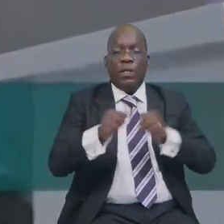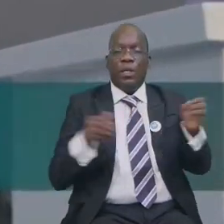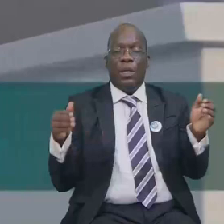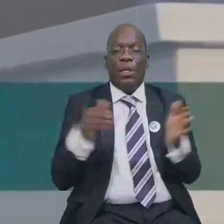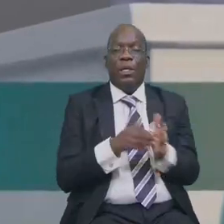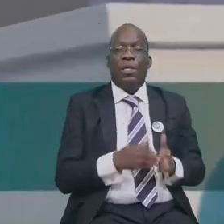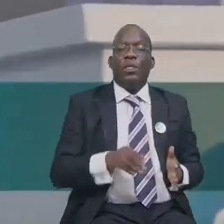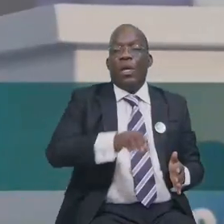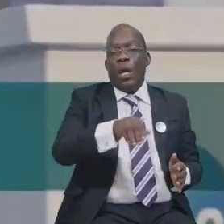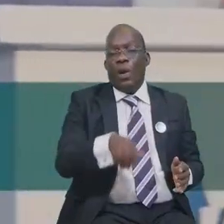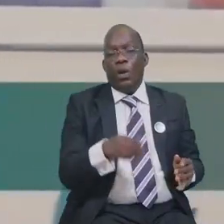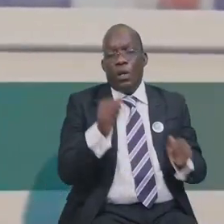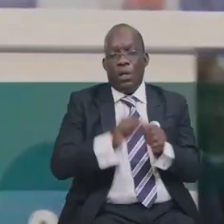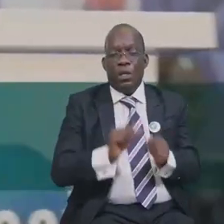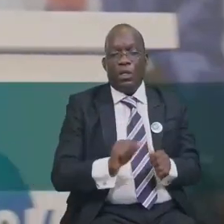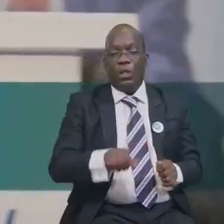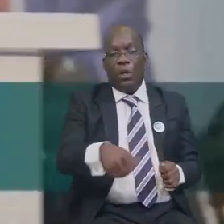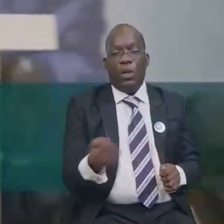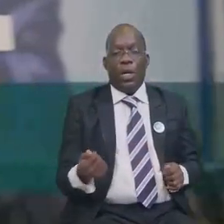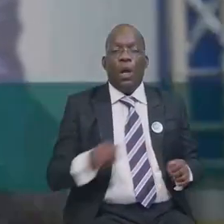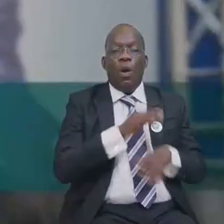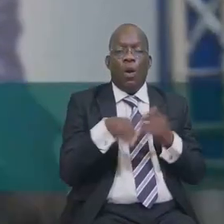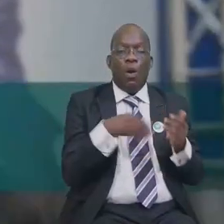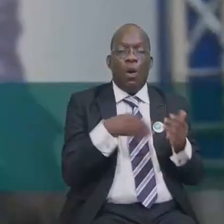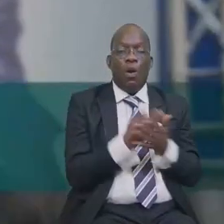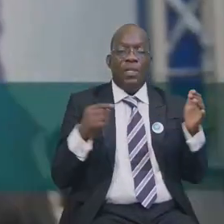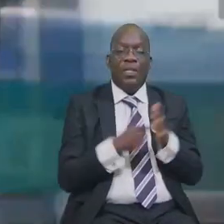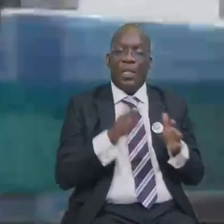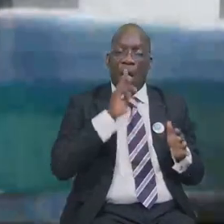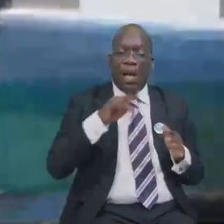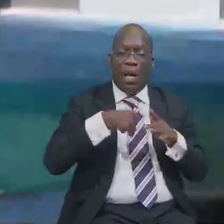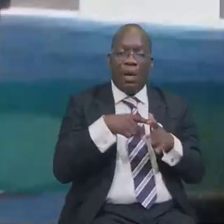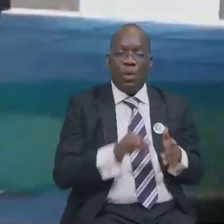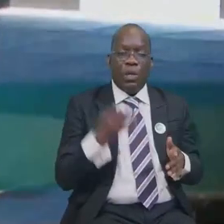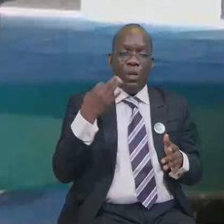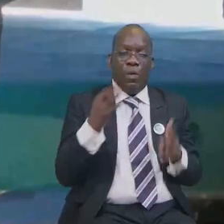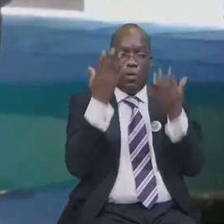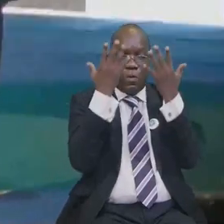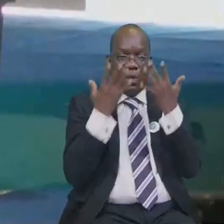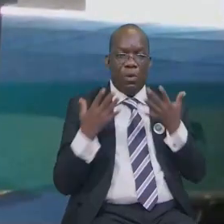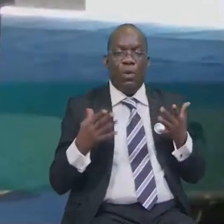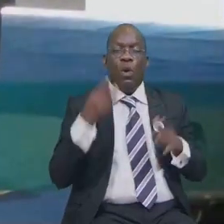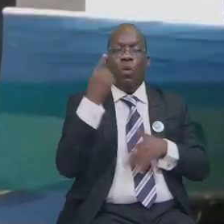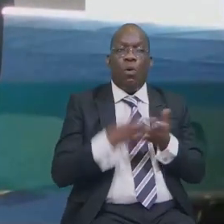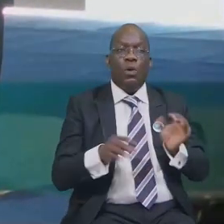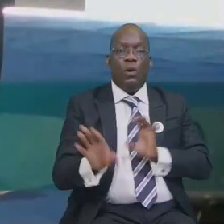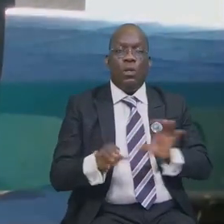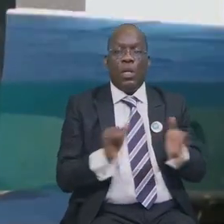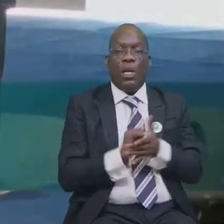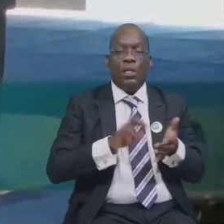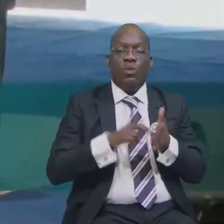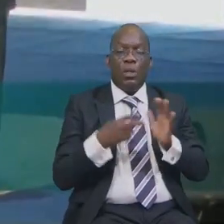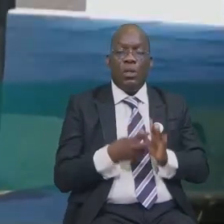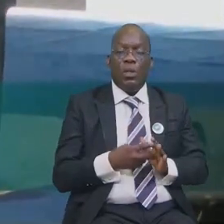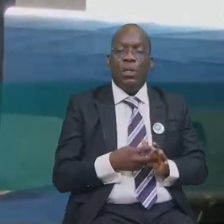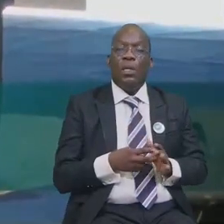entre elles. Il dit que tout cela ne sera que le commencement des douleurs. Ça veut dire quoi? Il veut dire que c'est